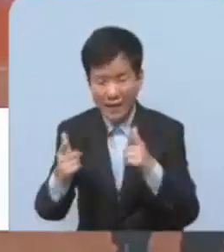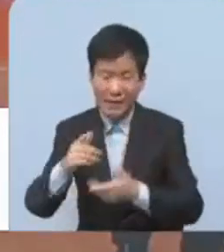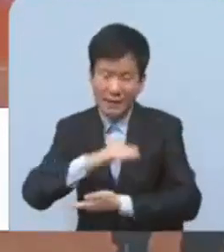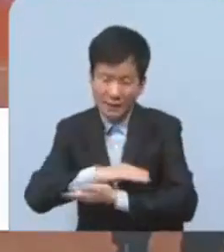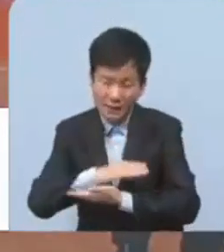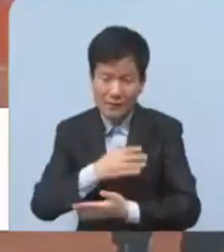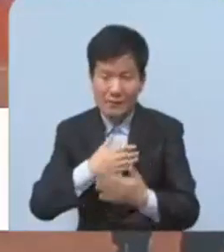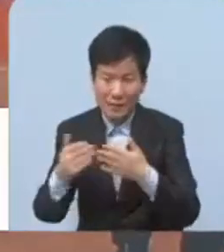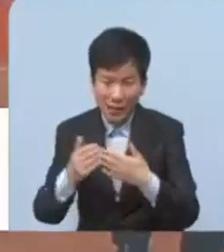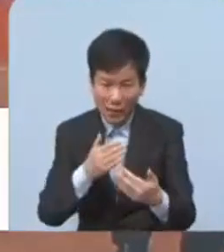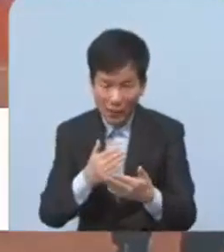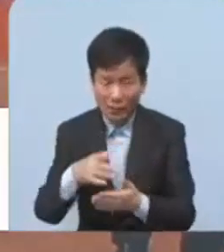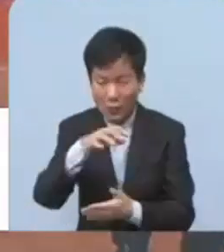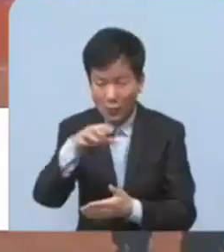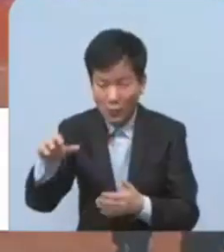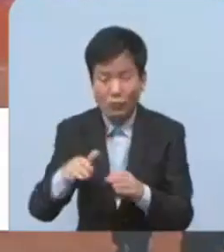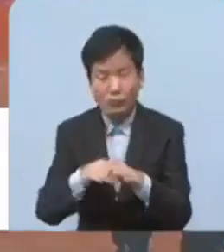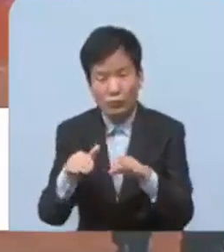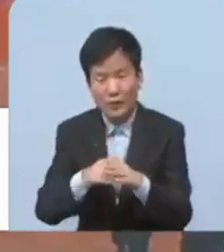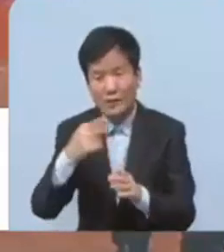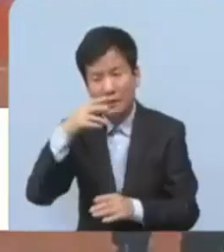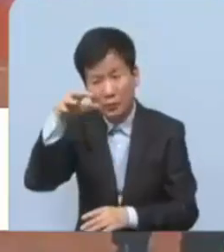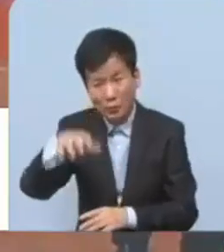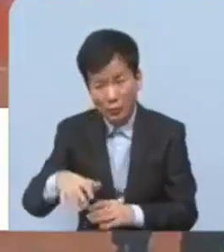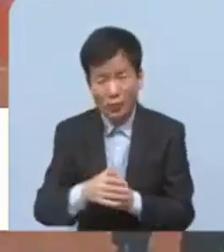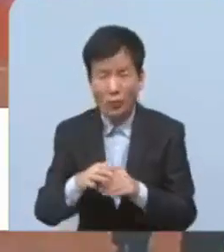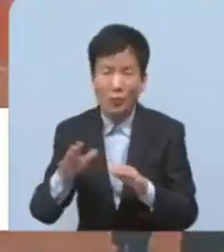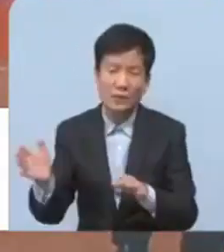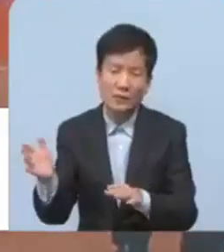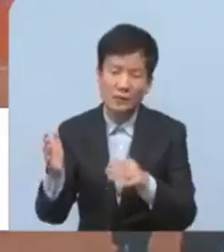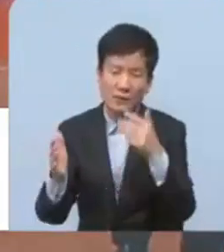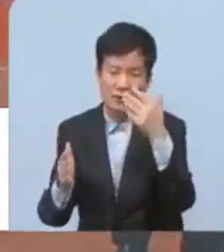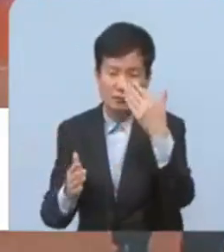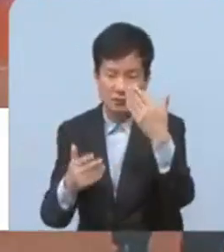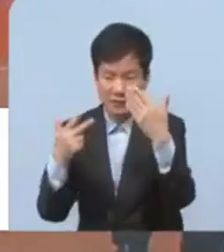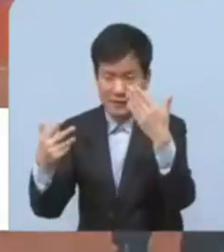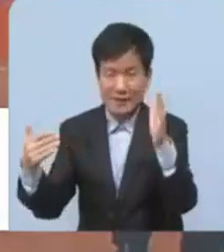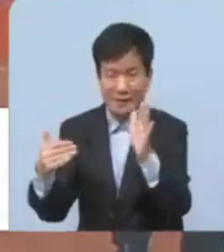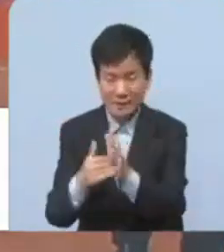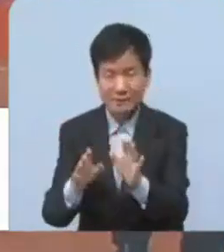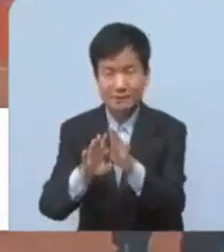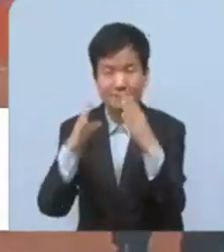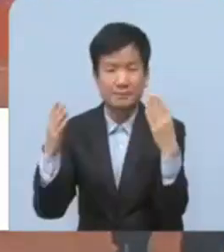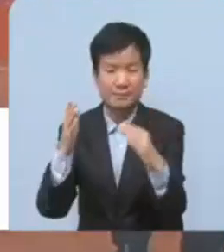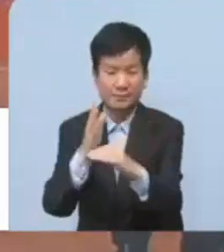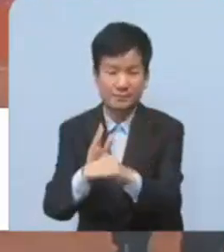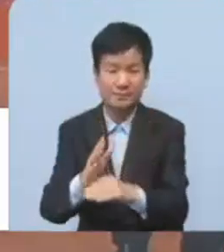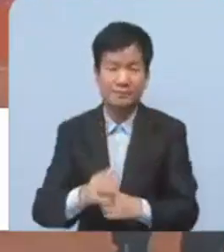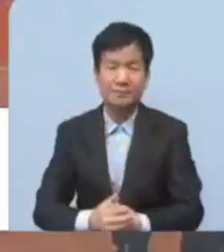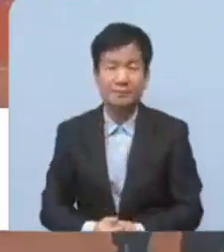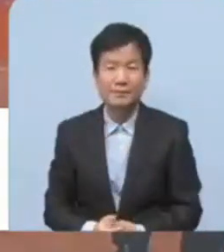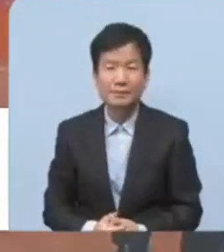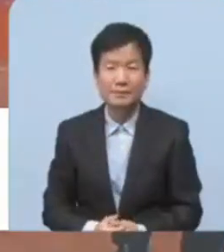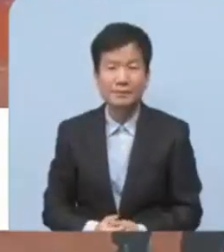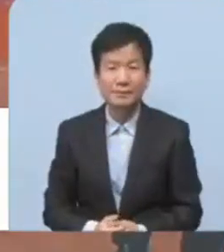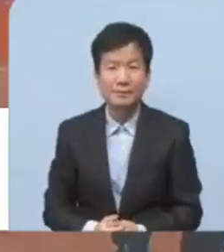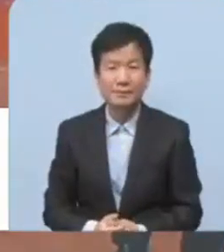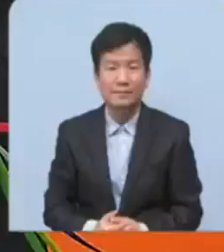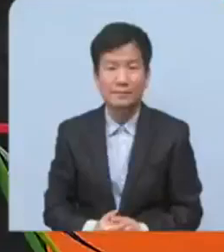체험행사가 직지 투구 일 때와 문화재 조청 에서 오는 7일까지 계속됩니다 박미영 기자의 보도입니다